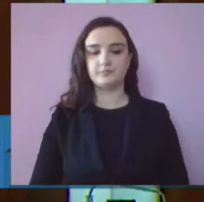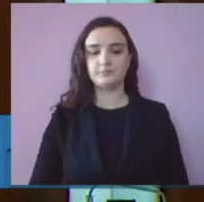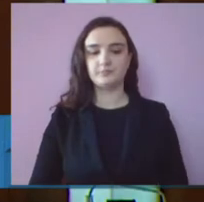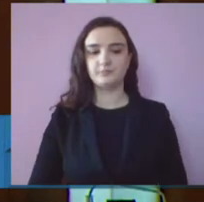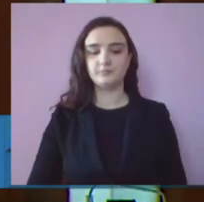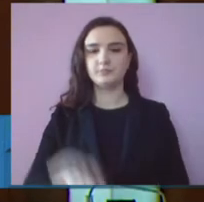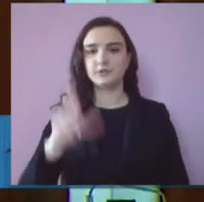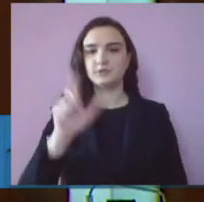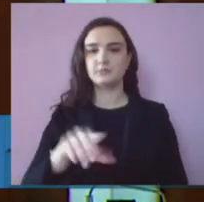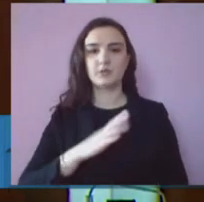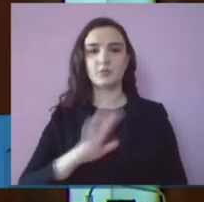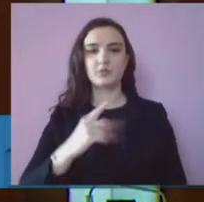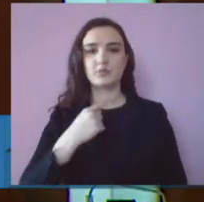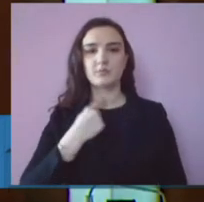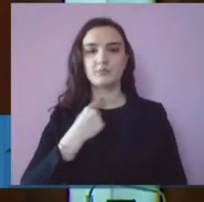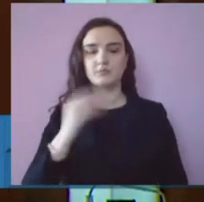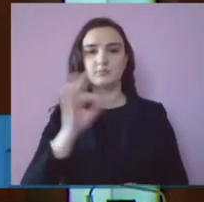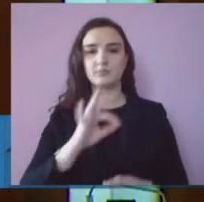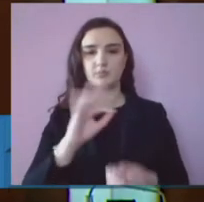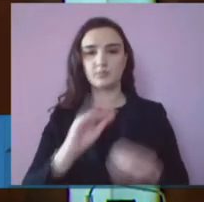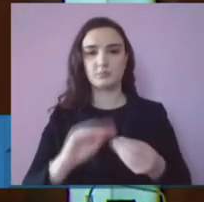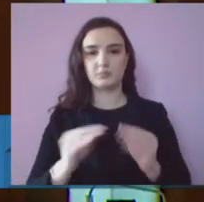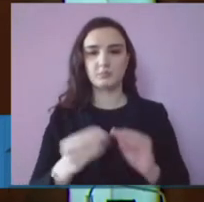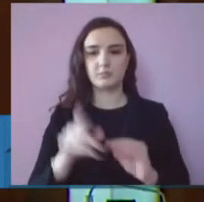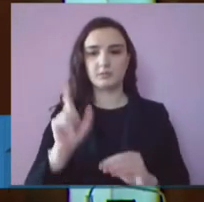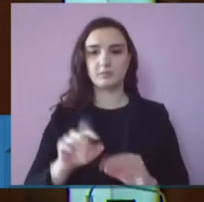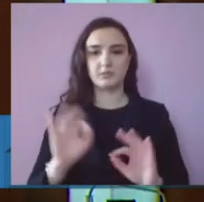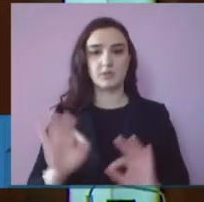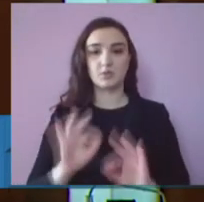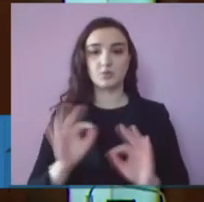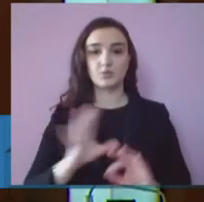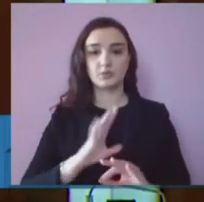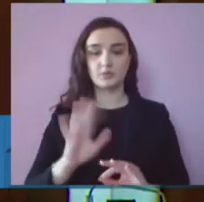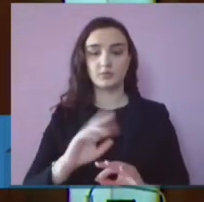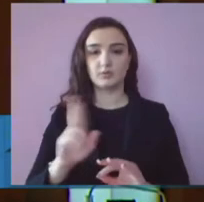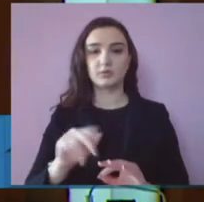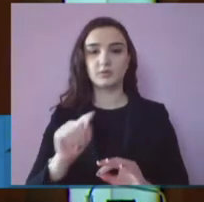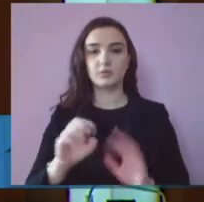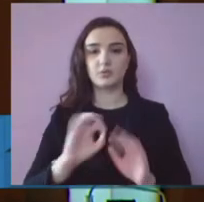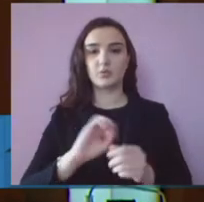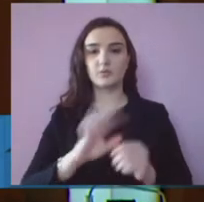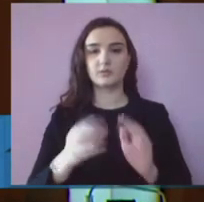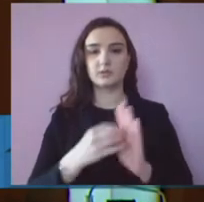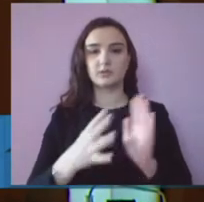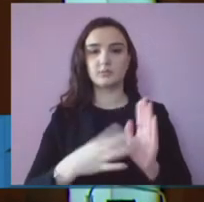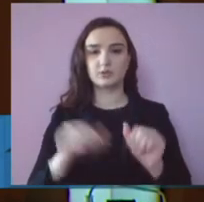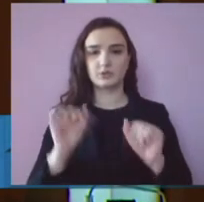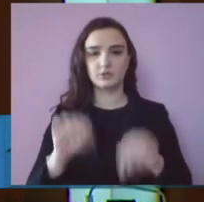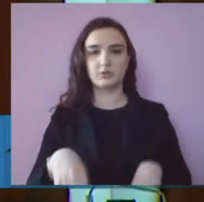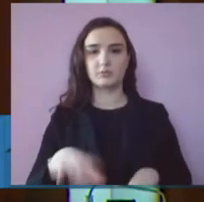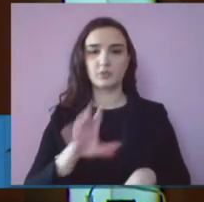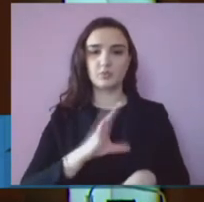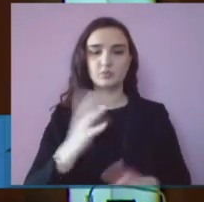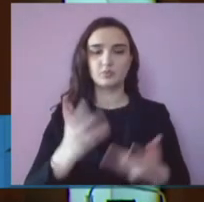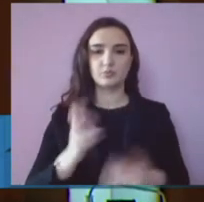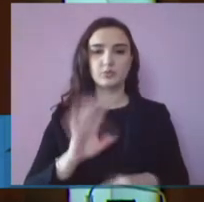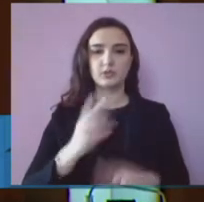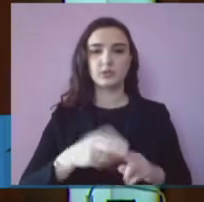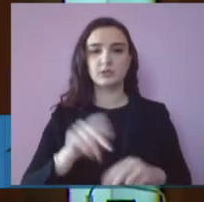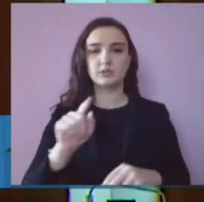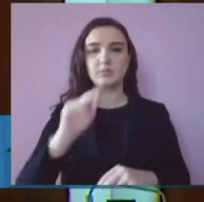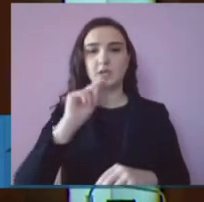ჯირკვლასთან დაკავშირებული პრობლემები, და COVID-19 შეიძლება იყოს თუ არა ის ბრალდებული,